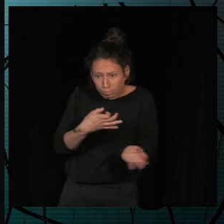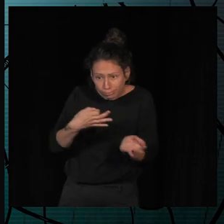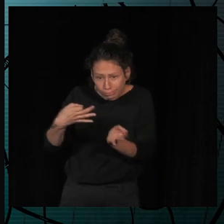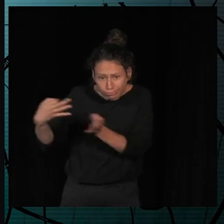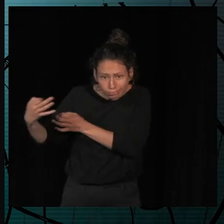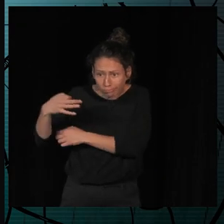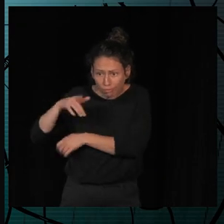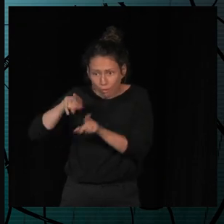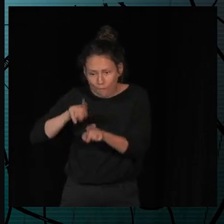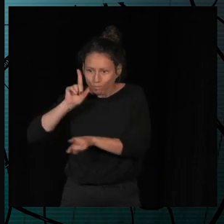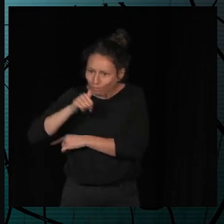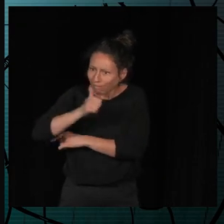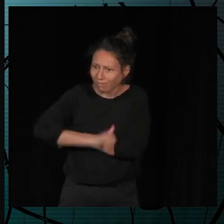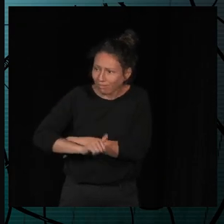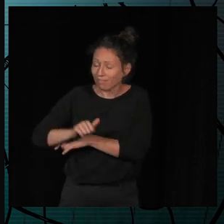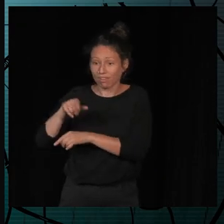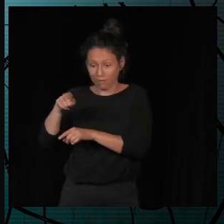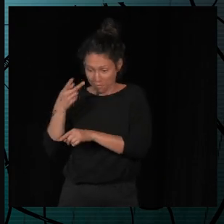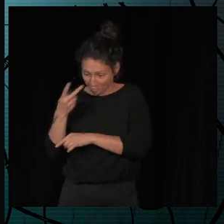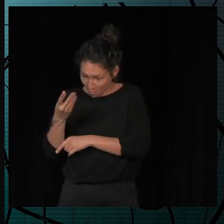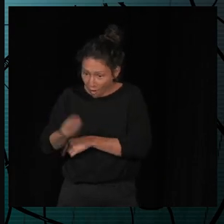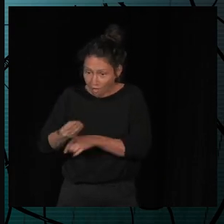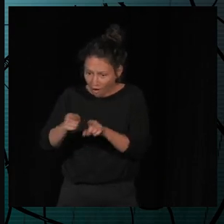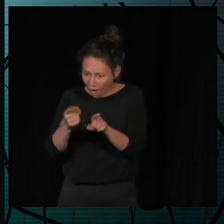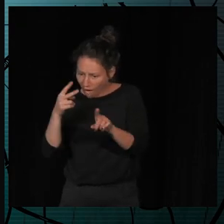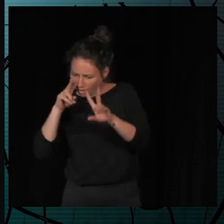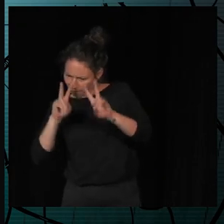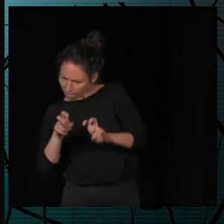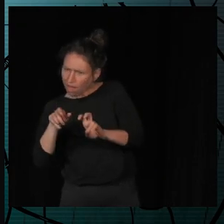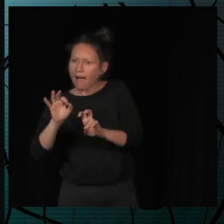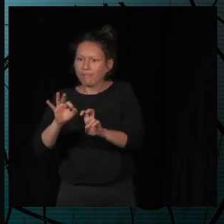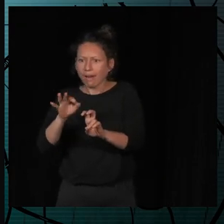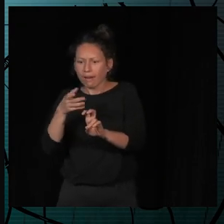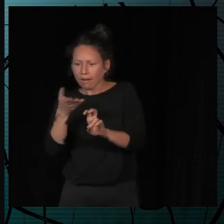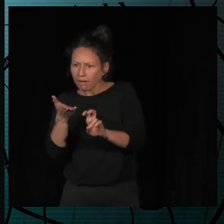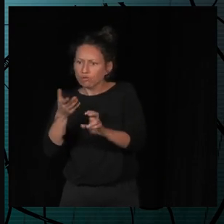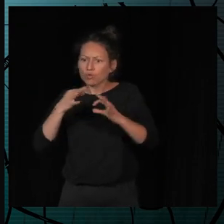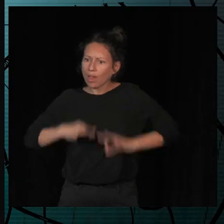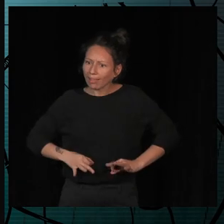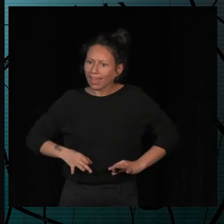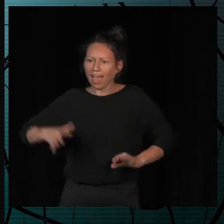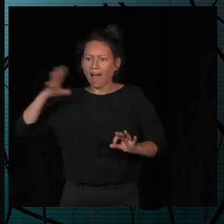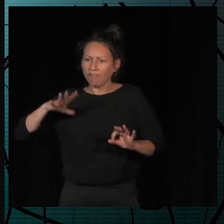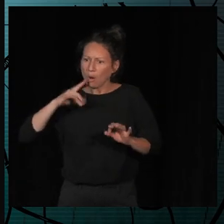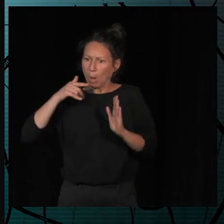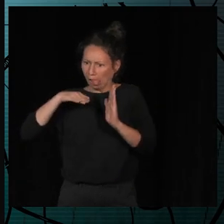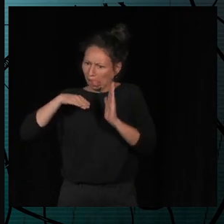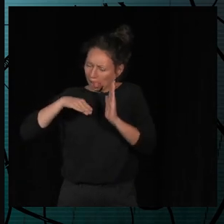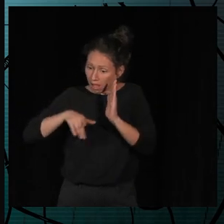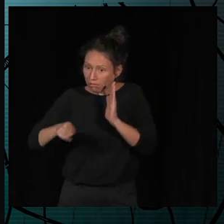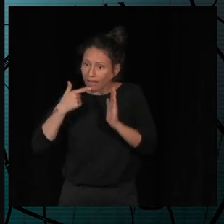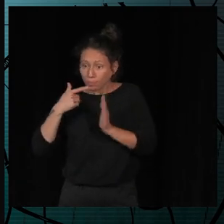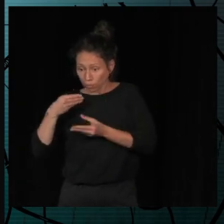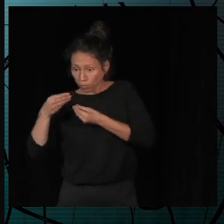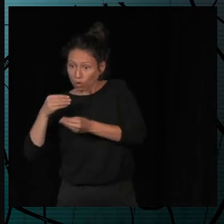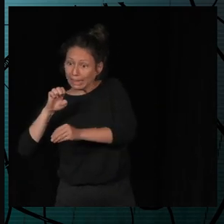scolaire moins de décrochage euh du coup les enfants dyslexiques qui ont réussi à trouver leur place avec plus d'estime d'eux même qui